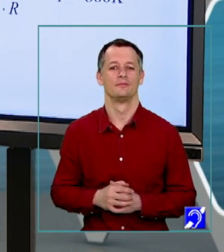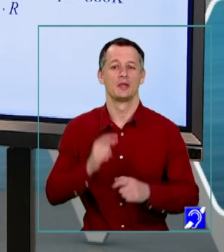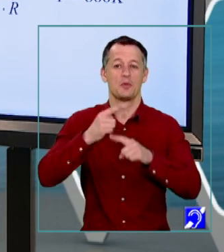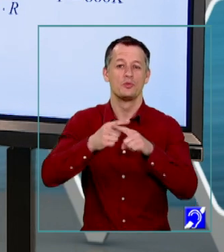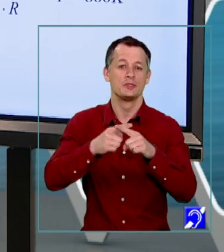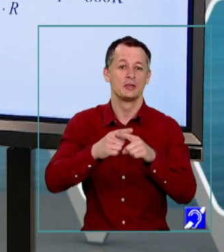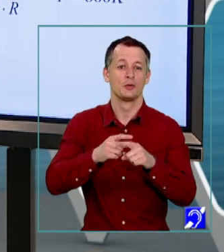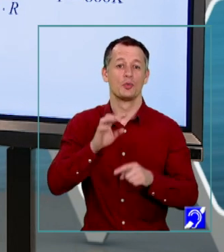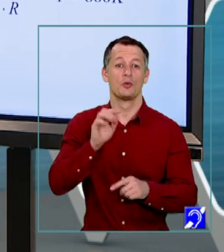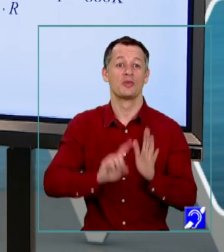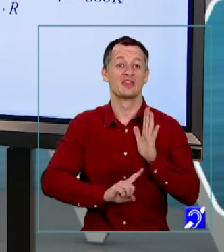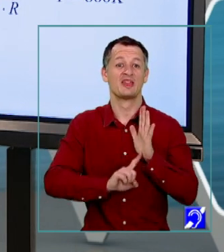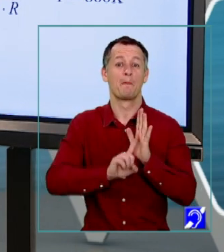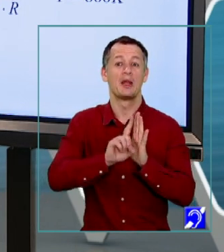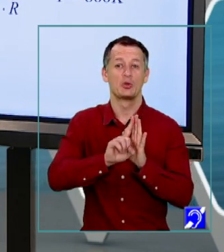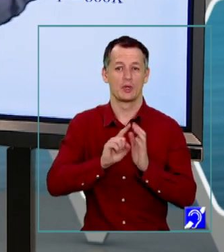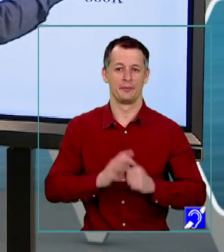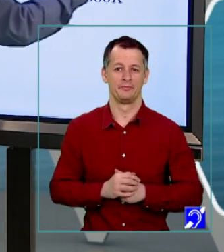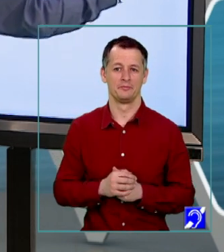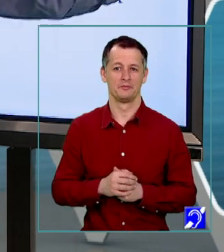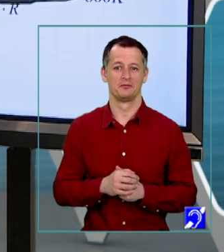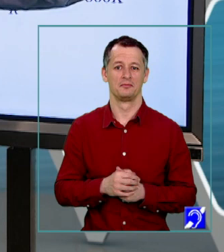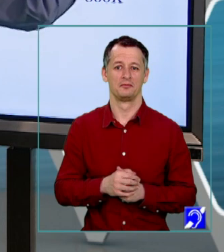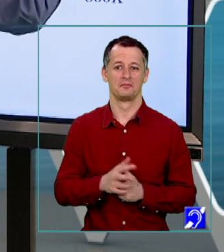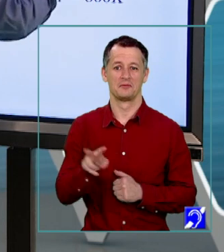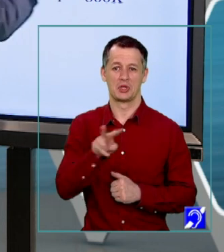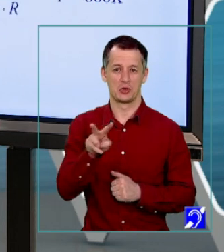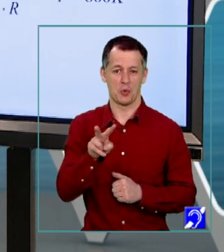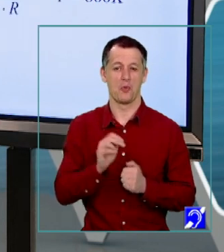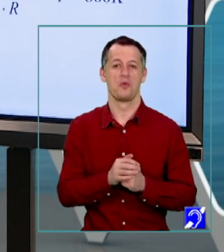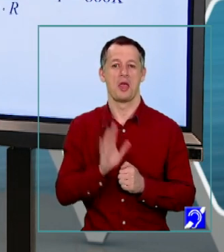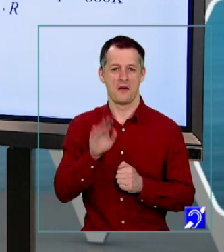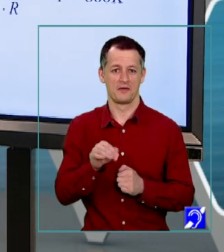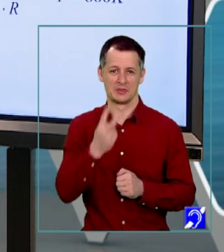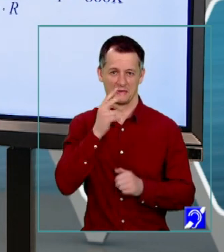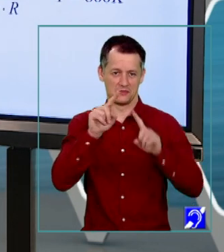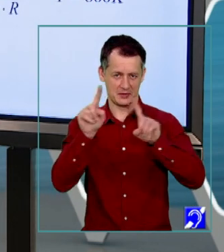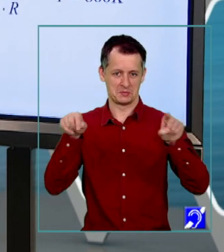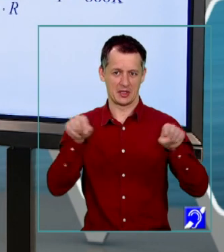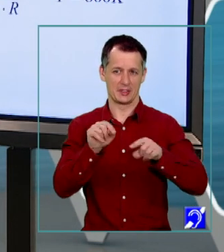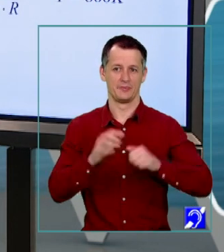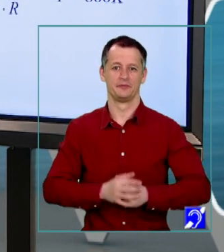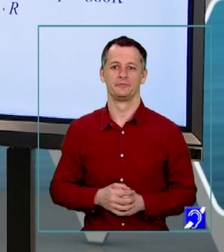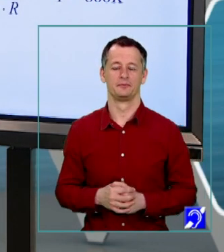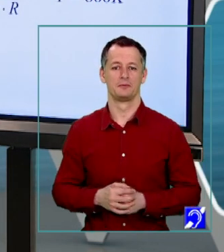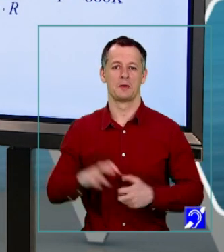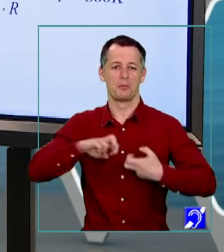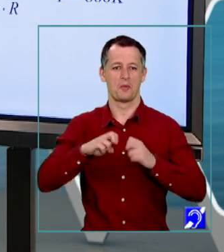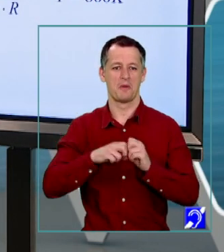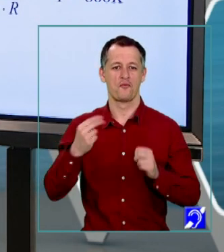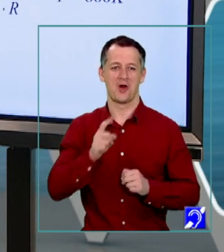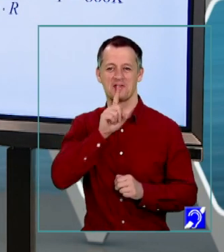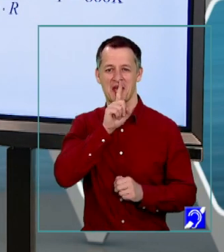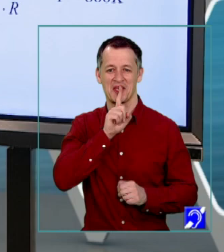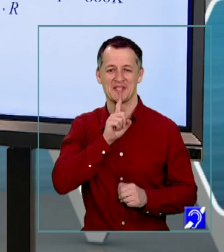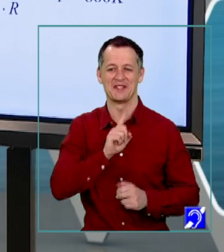înmulțită cu temperatura. De fapt, cele două forme le aveți pe ecran. Problema este foarte simplă, să ne